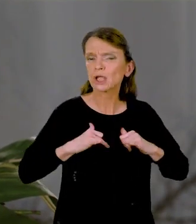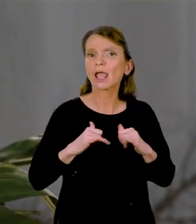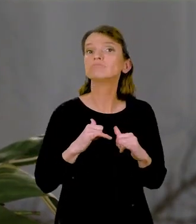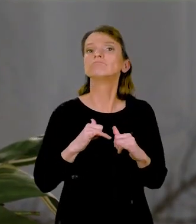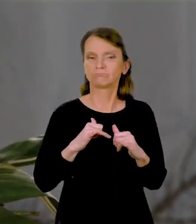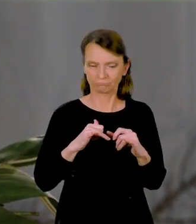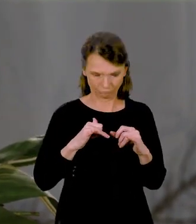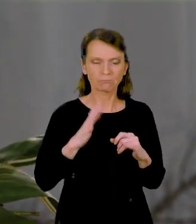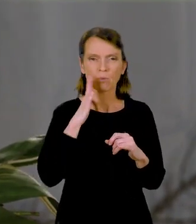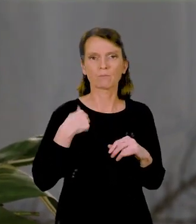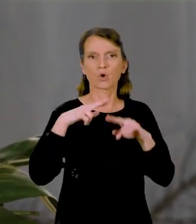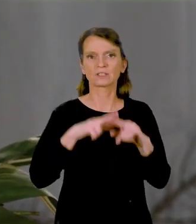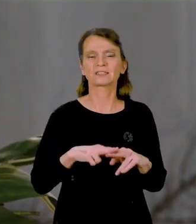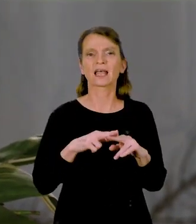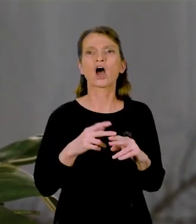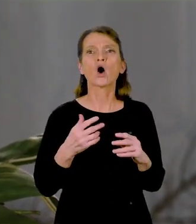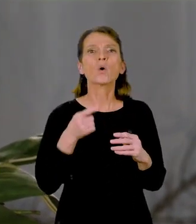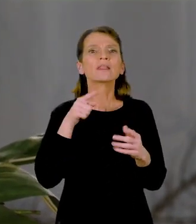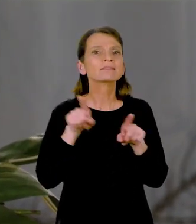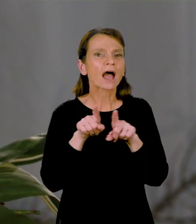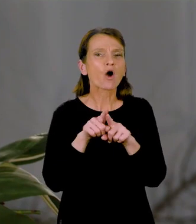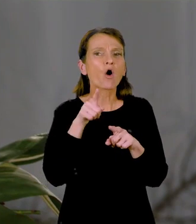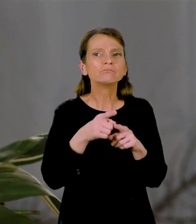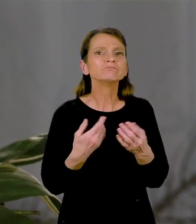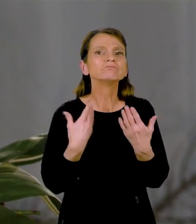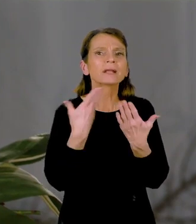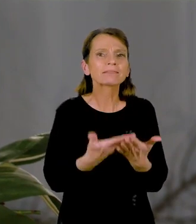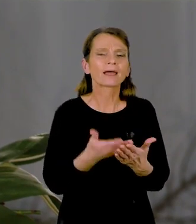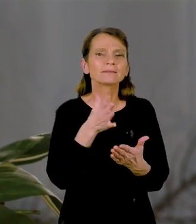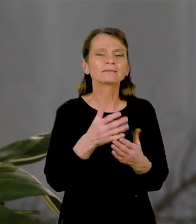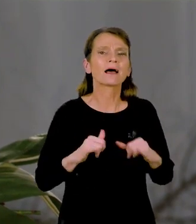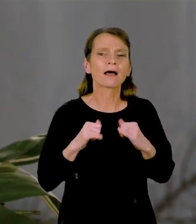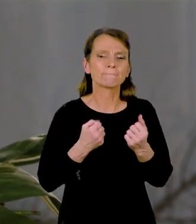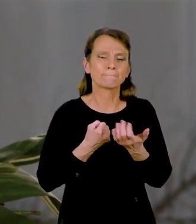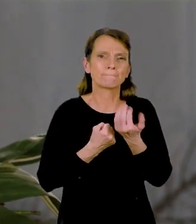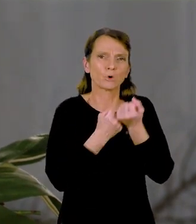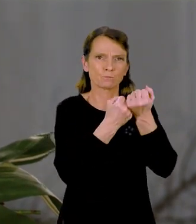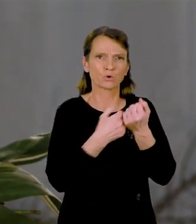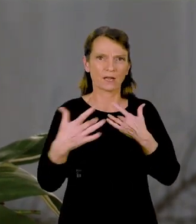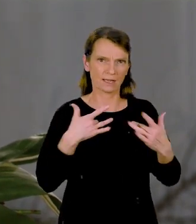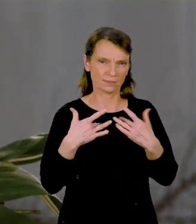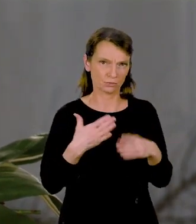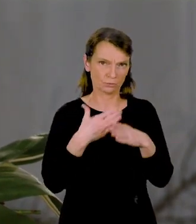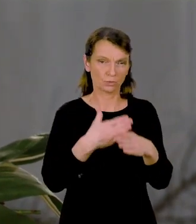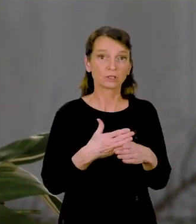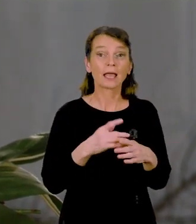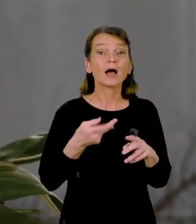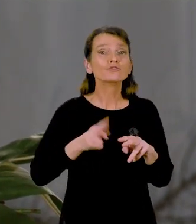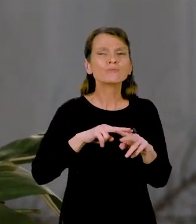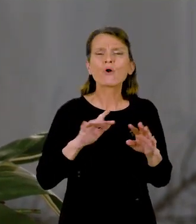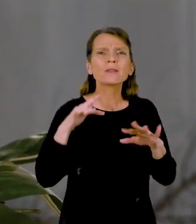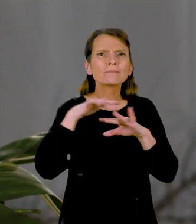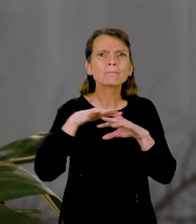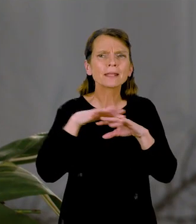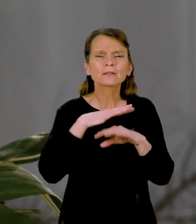jim nudil vso svojo strokovno pomoč. Še lepše in bolj izpopolnjujoče je, ko skupaj prepletamo svoje domišljijske